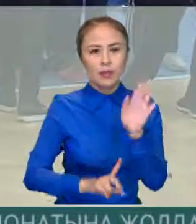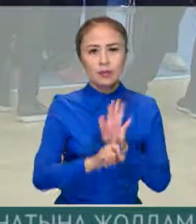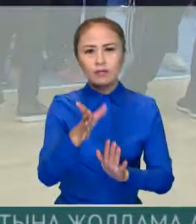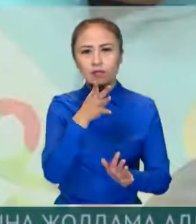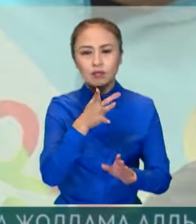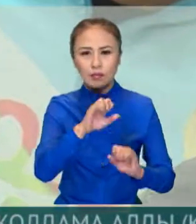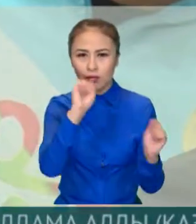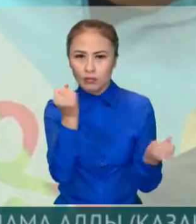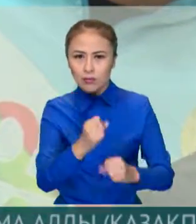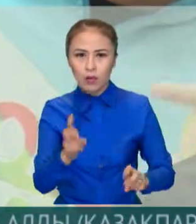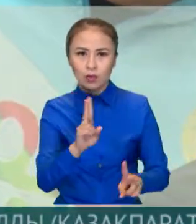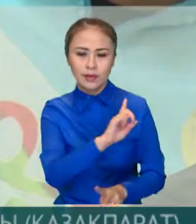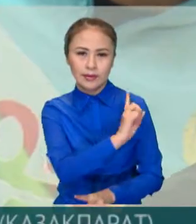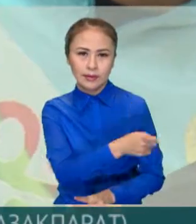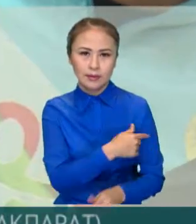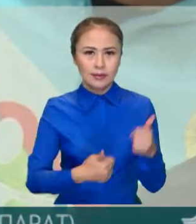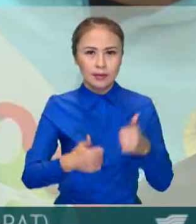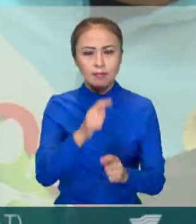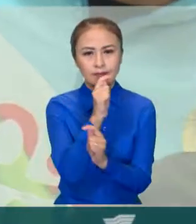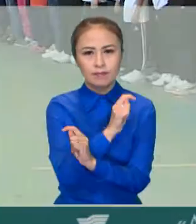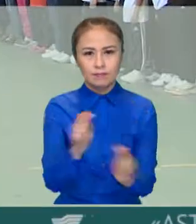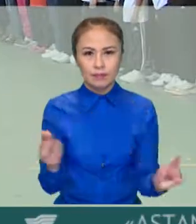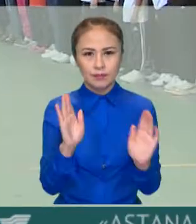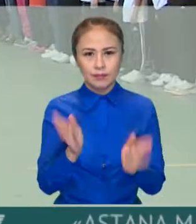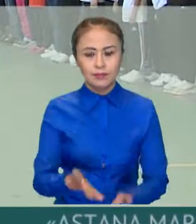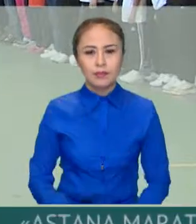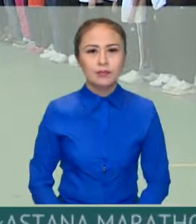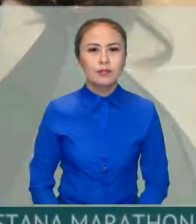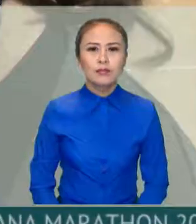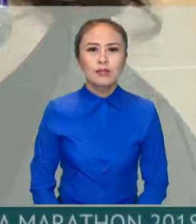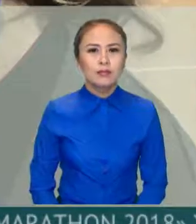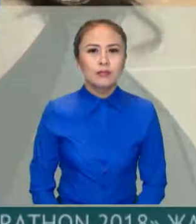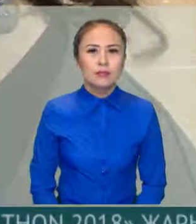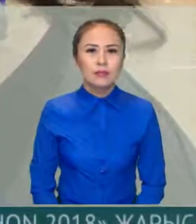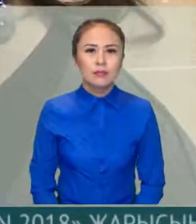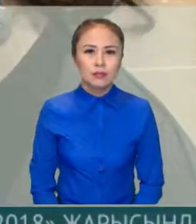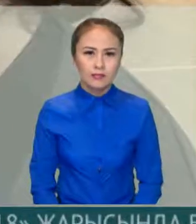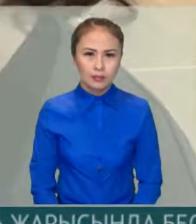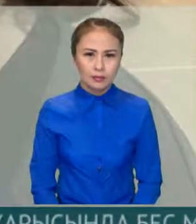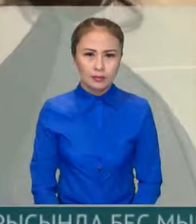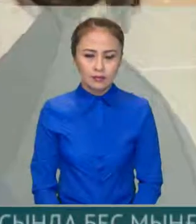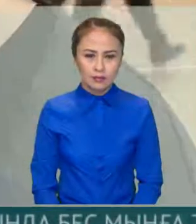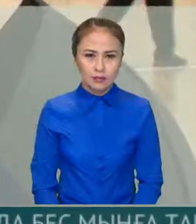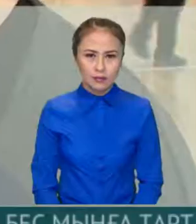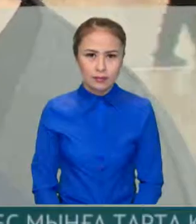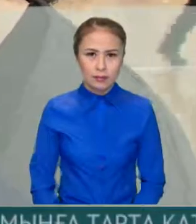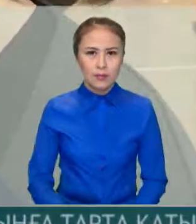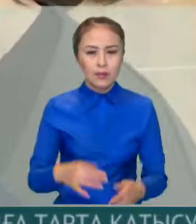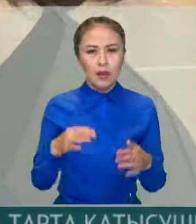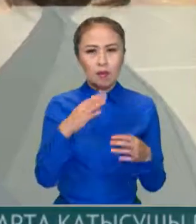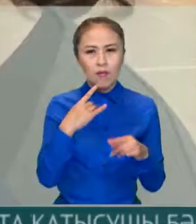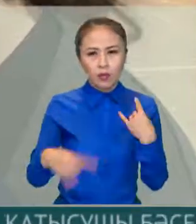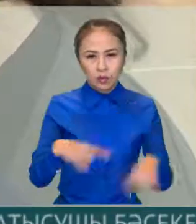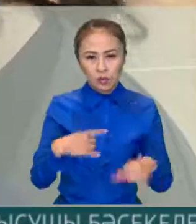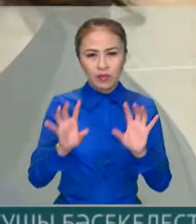шауып жеңіске жеткен құрамалар бағалы сыйлықтармен марапатталмақ. Спорт бес түріне қатысады. Мини-футбол,